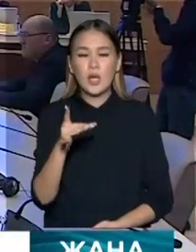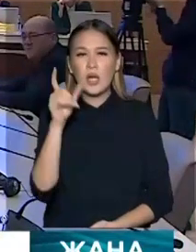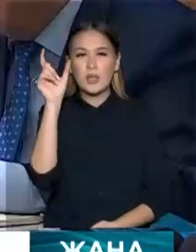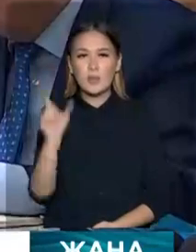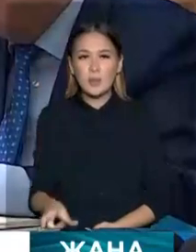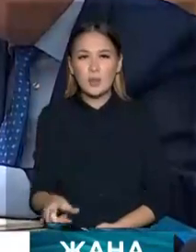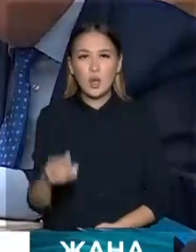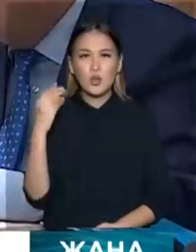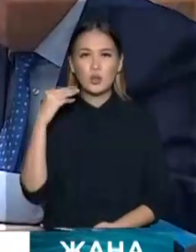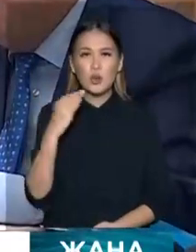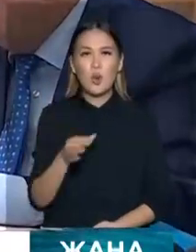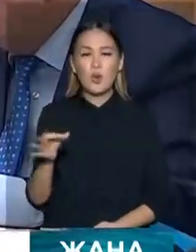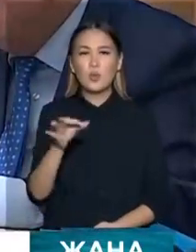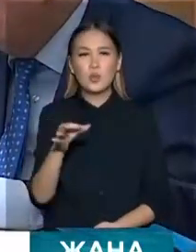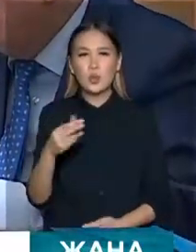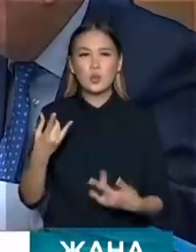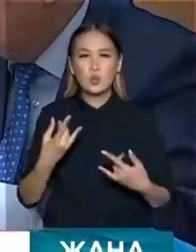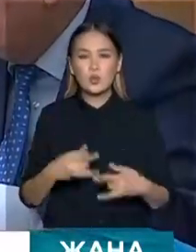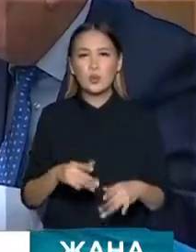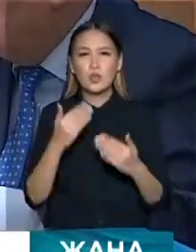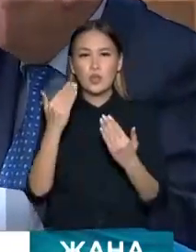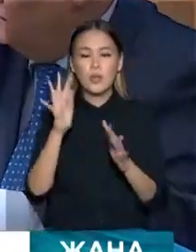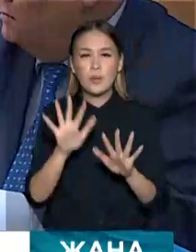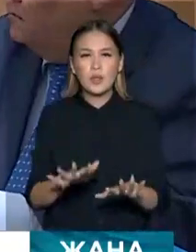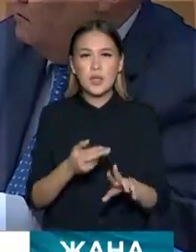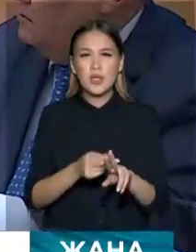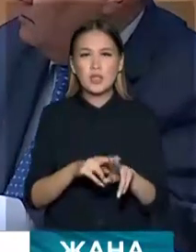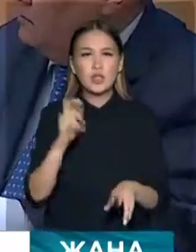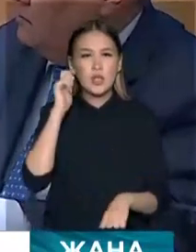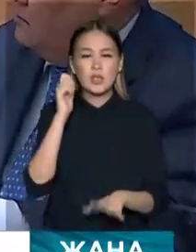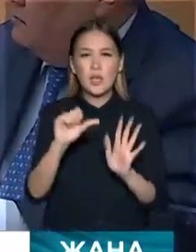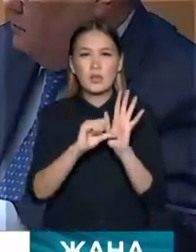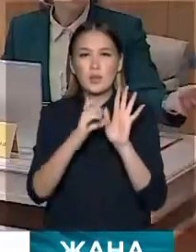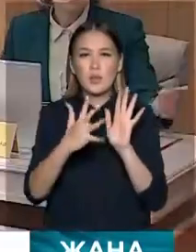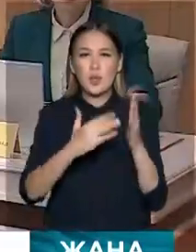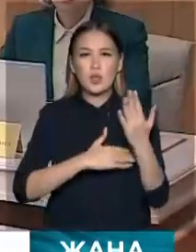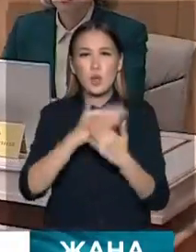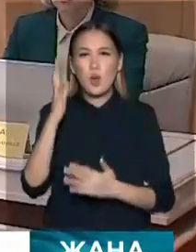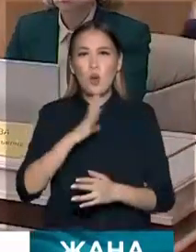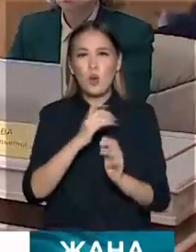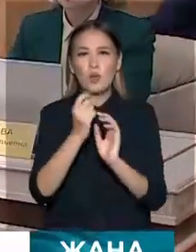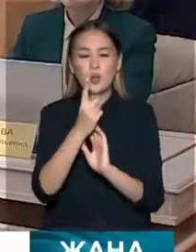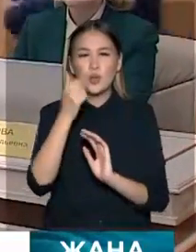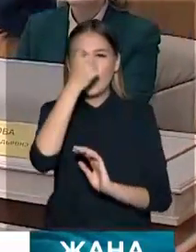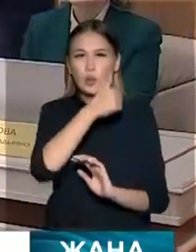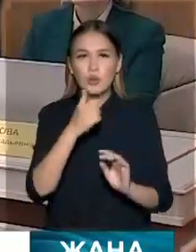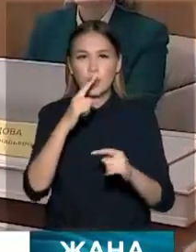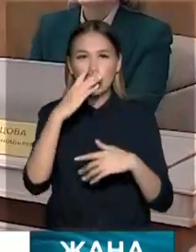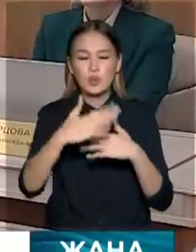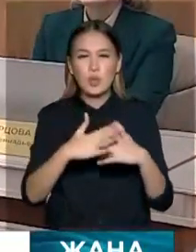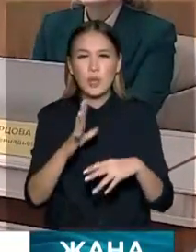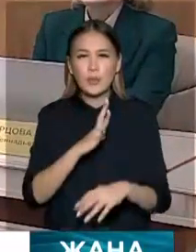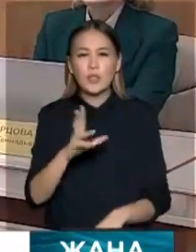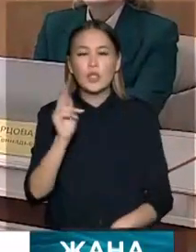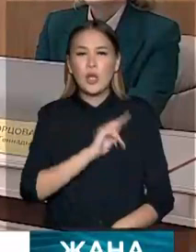азаматы, Түркістан облысының тумасы. Жасы 65-те, білімі жоғары, 11 жылға жуық мемлекеттік қызметте